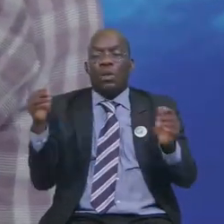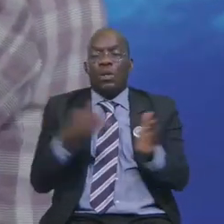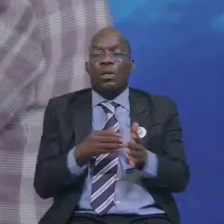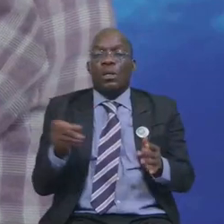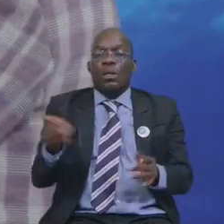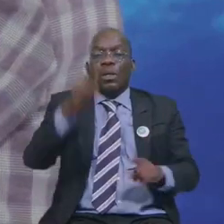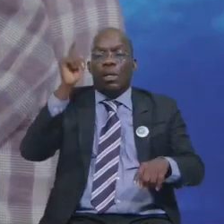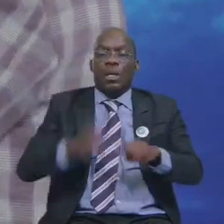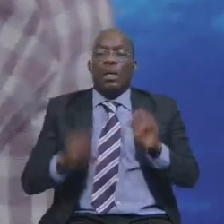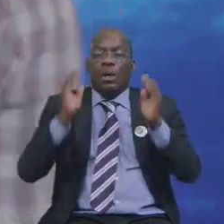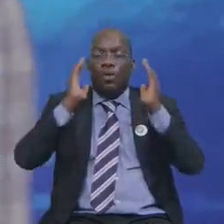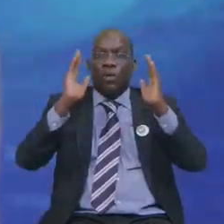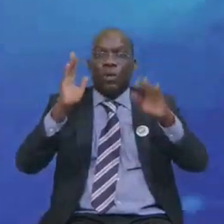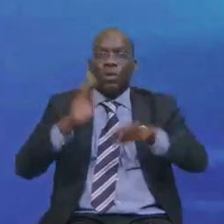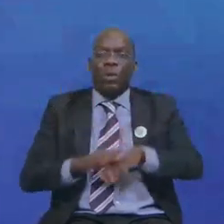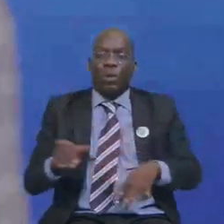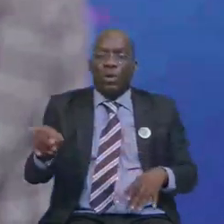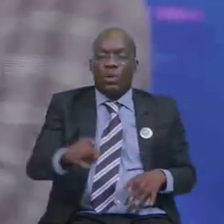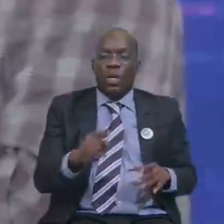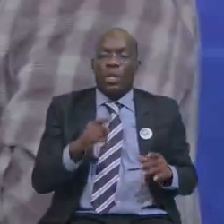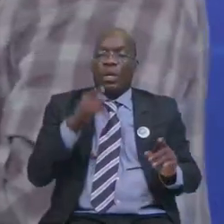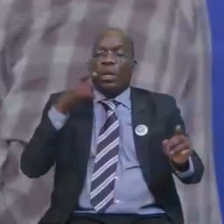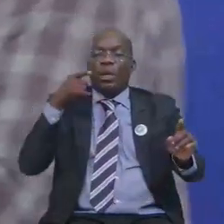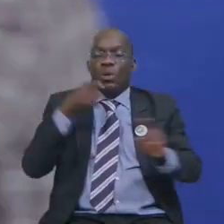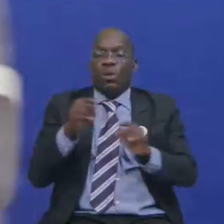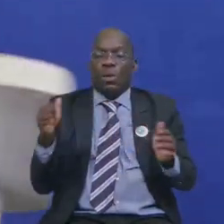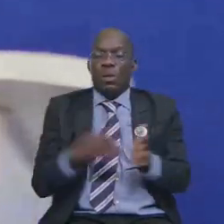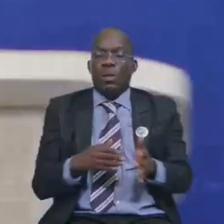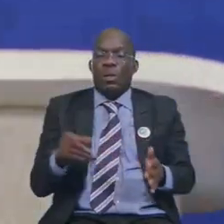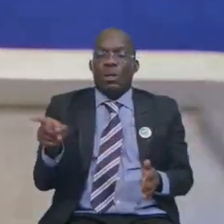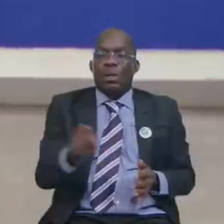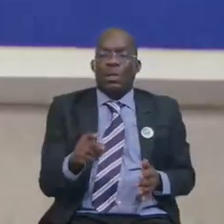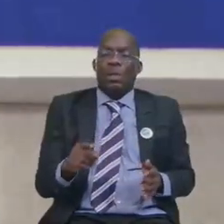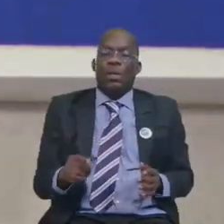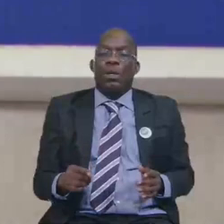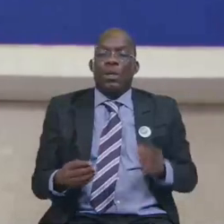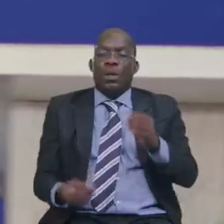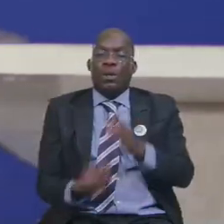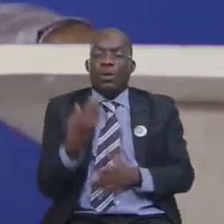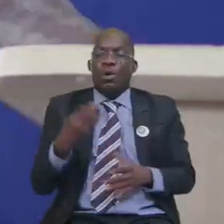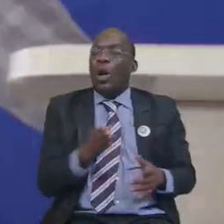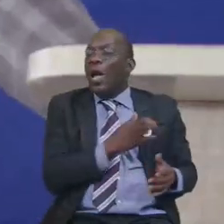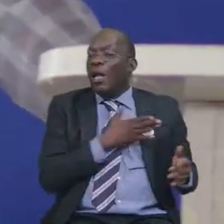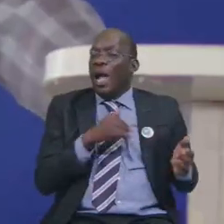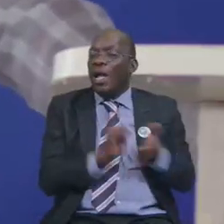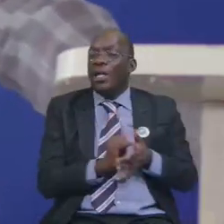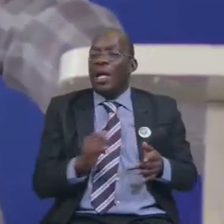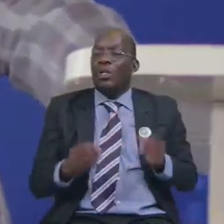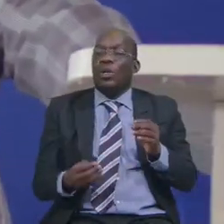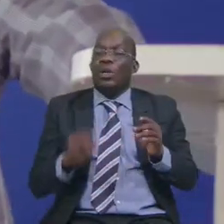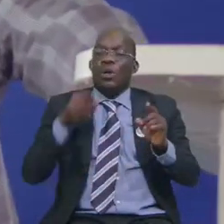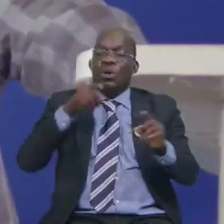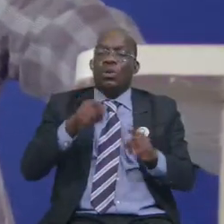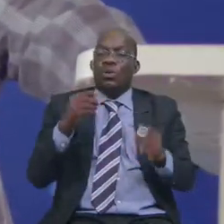objectif comme il grandisse et leur petit doigt grandir avec eux mais ils ont l'amour